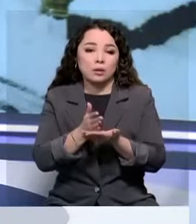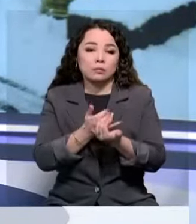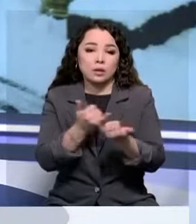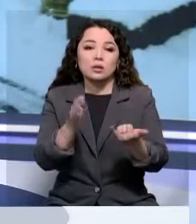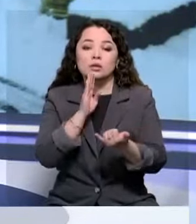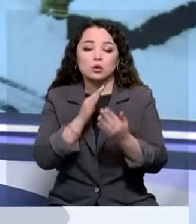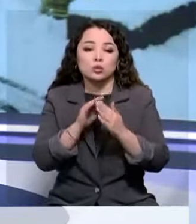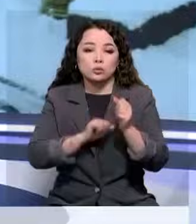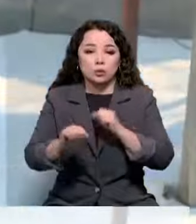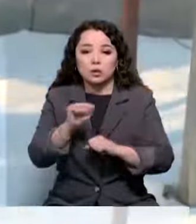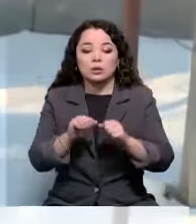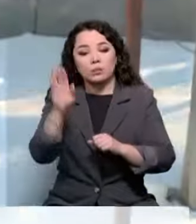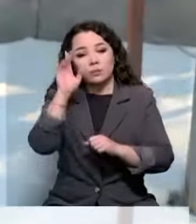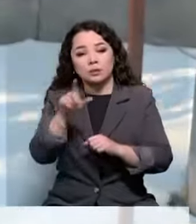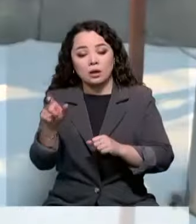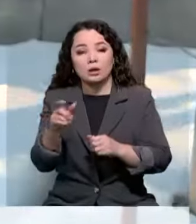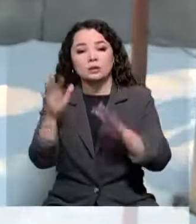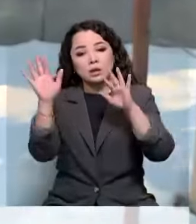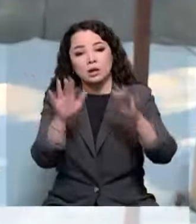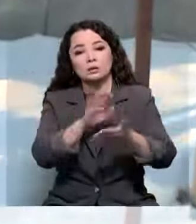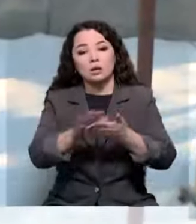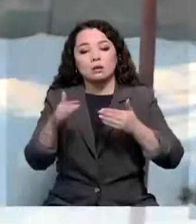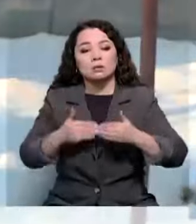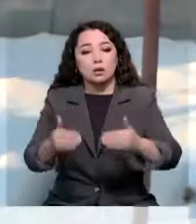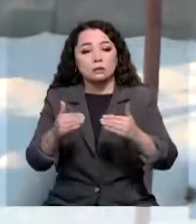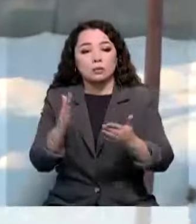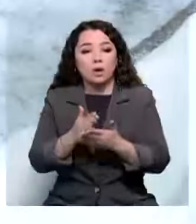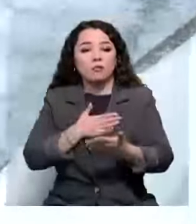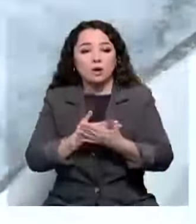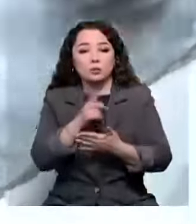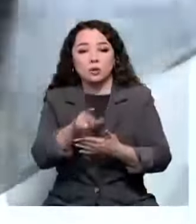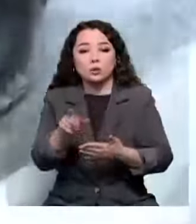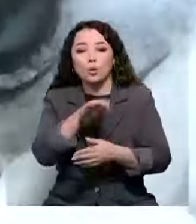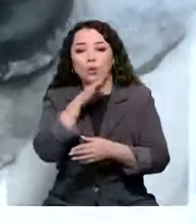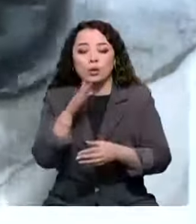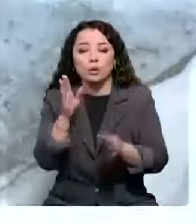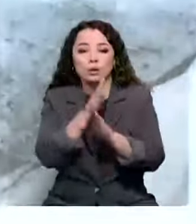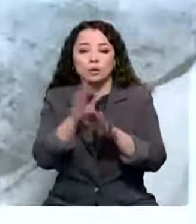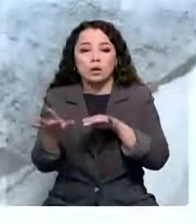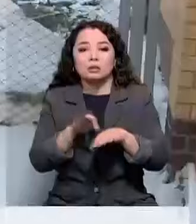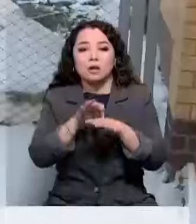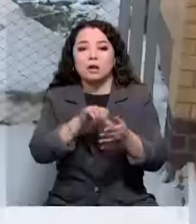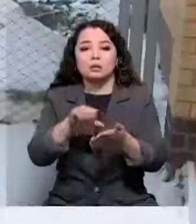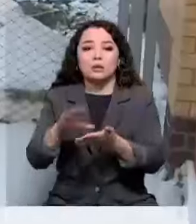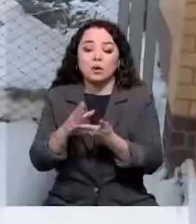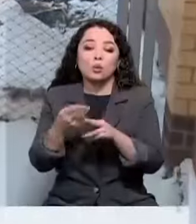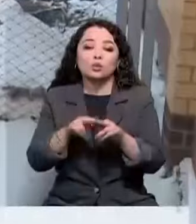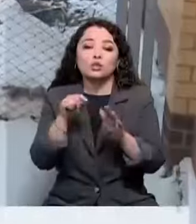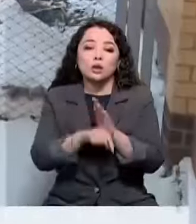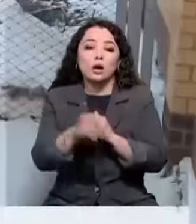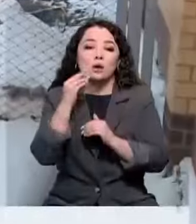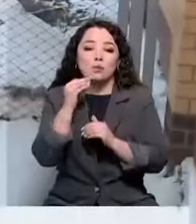үйін жинап, ал жігіттер ауласындағы қарды тазалайды. Жыл басынан бері волонтерлар көптеген экоакцияларға қатысты. Соның